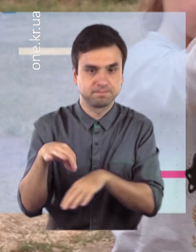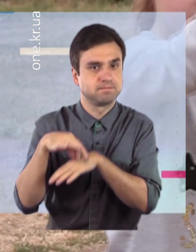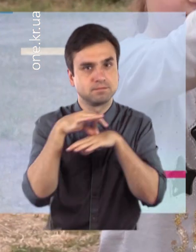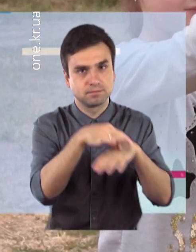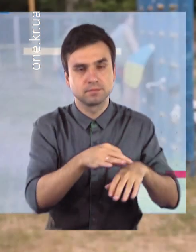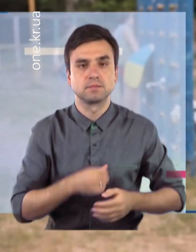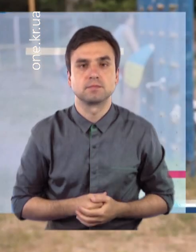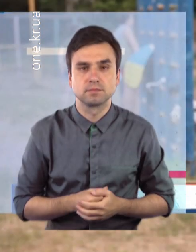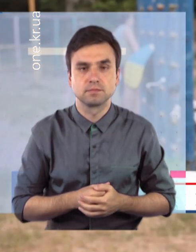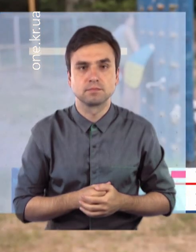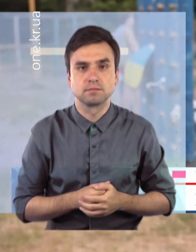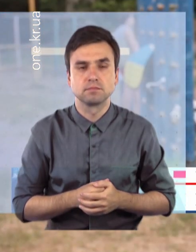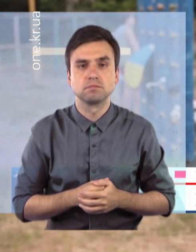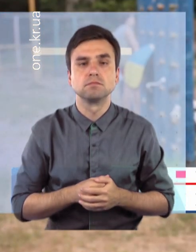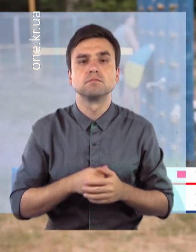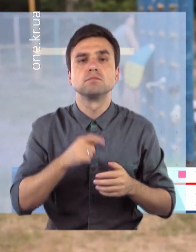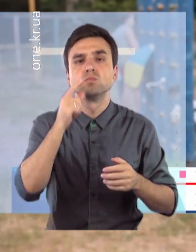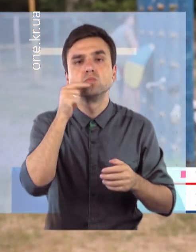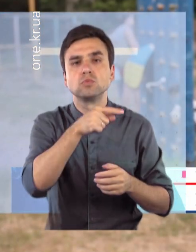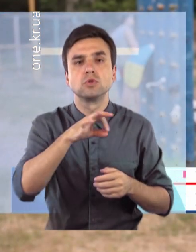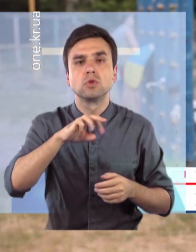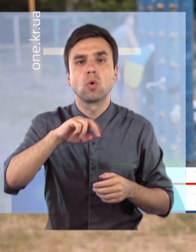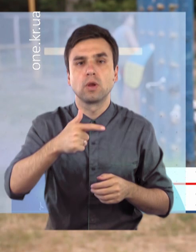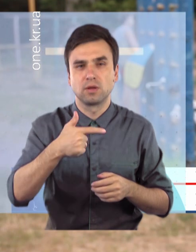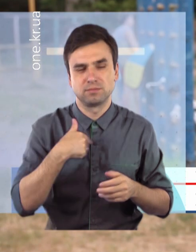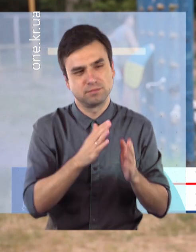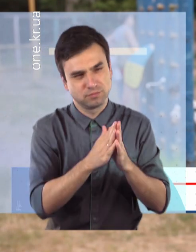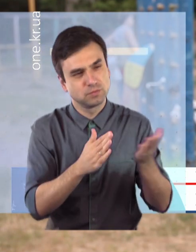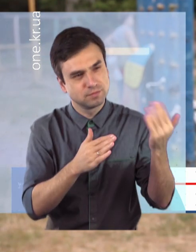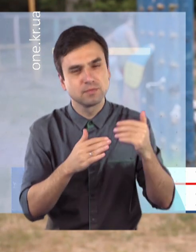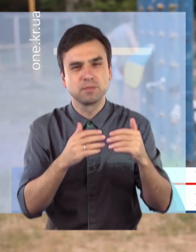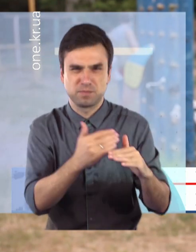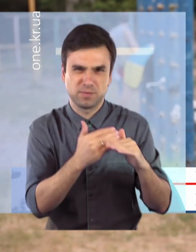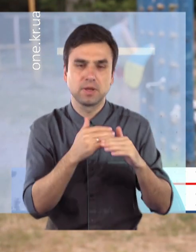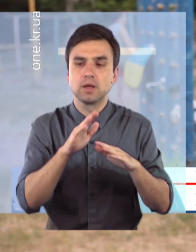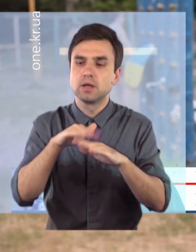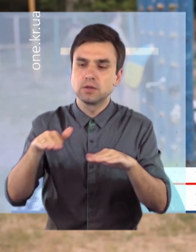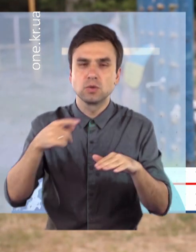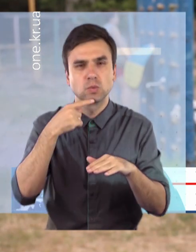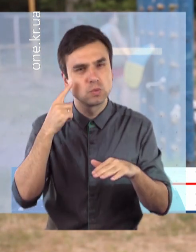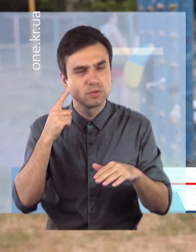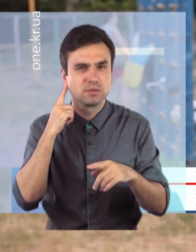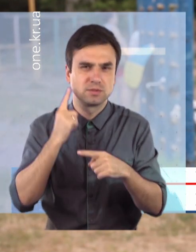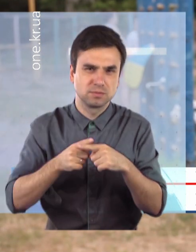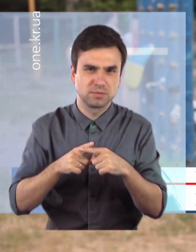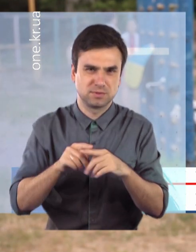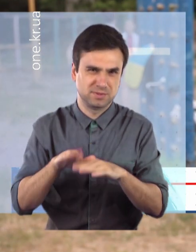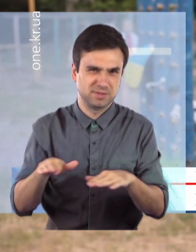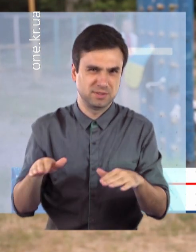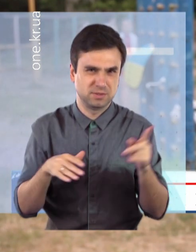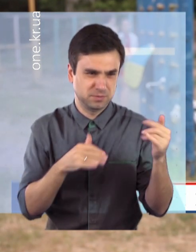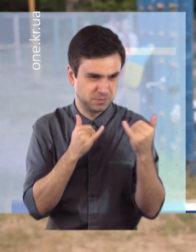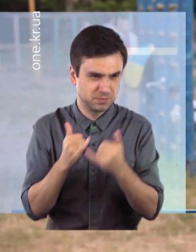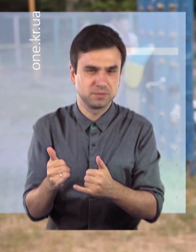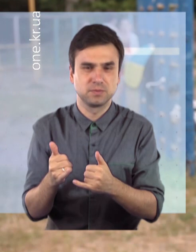відчувають підтримку. Олега приглашали, щоб він покатав глухих і слабослышащих діток, тому що все-таки для глухих